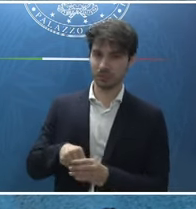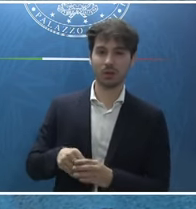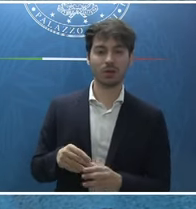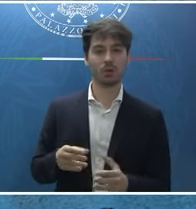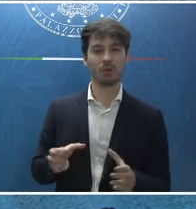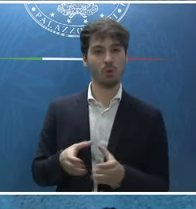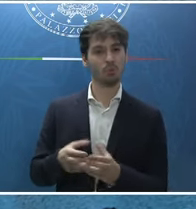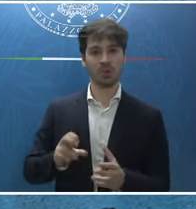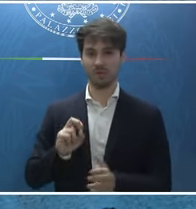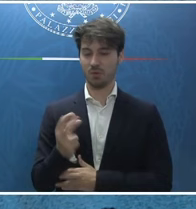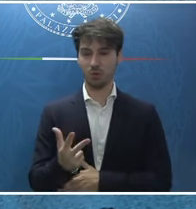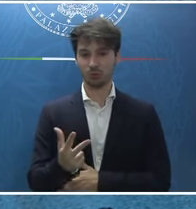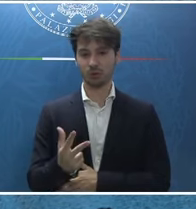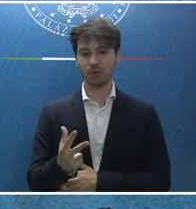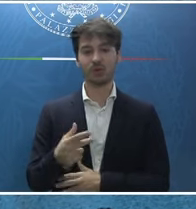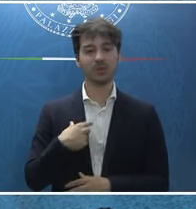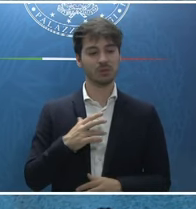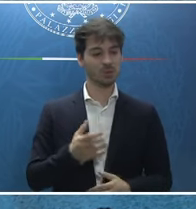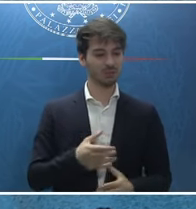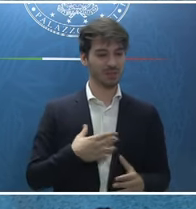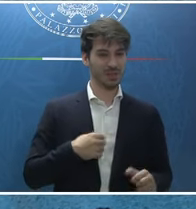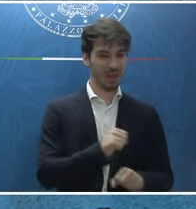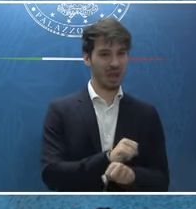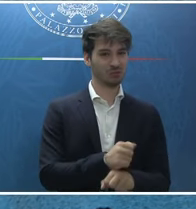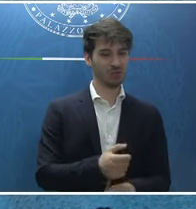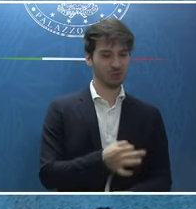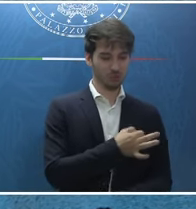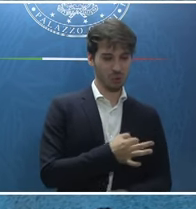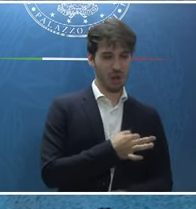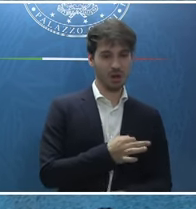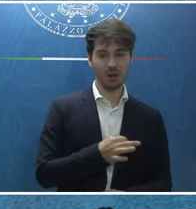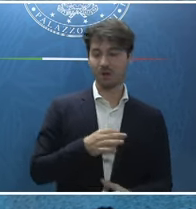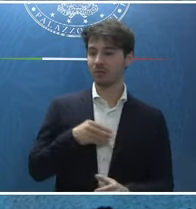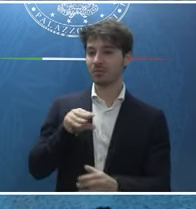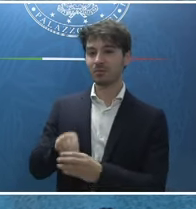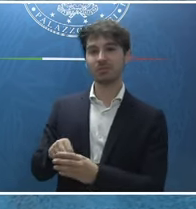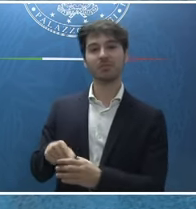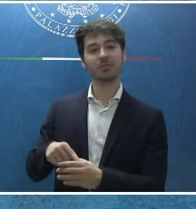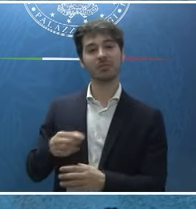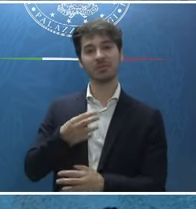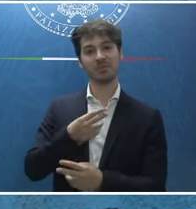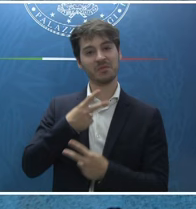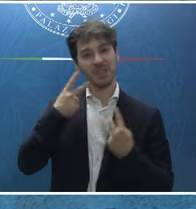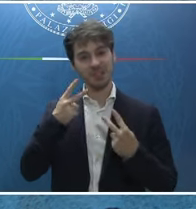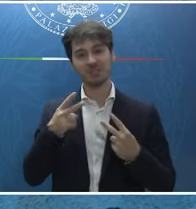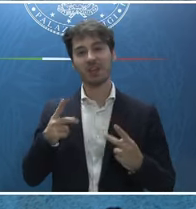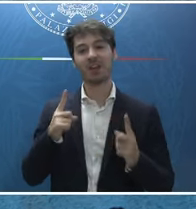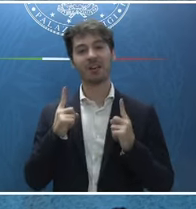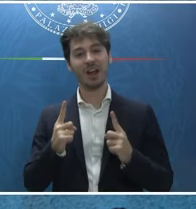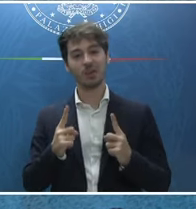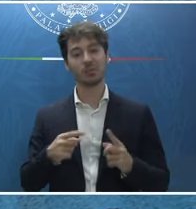così sono passato da un luogo chiuso a un luogo sano e caldo e in mezzo alla natura,